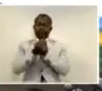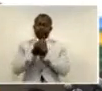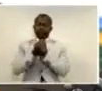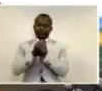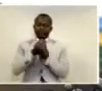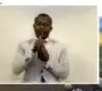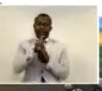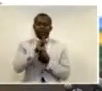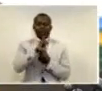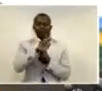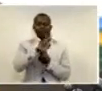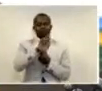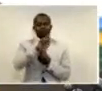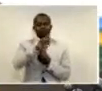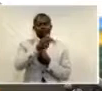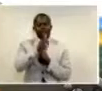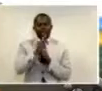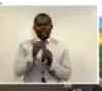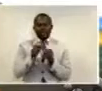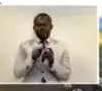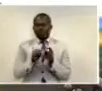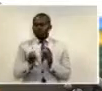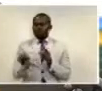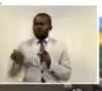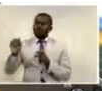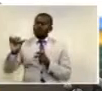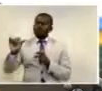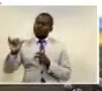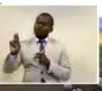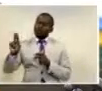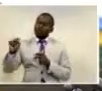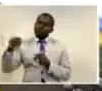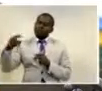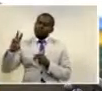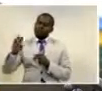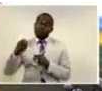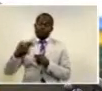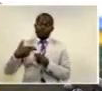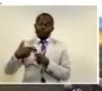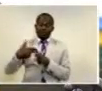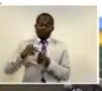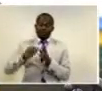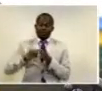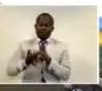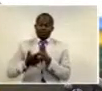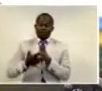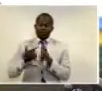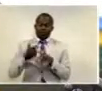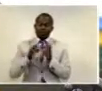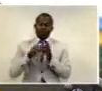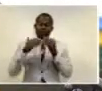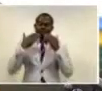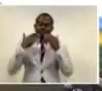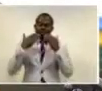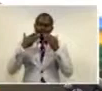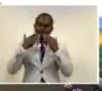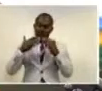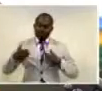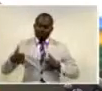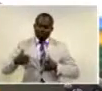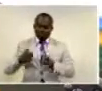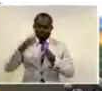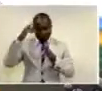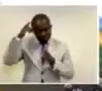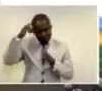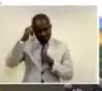yungwe nawo ugiye gutangira bikaba biri mu masoko tugashima cyane kandi n'umuhanda wa kaburimbo